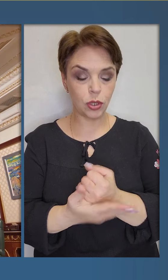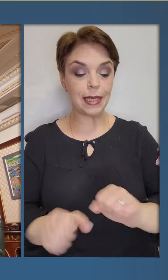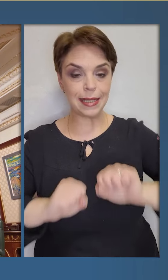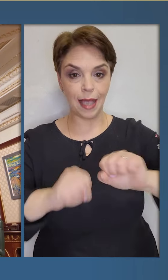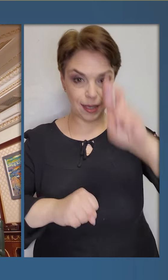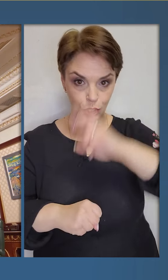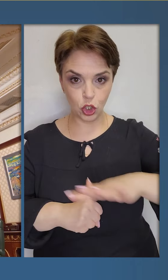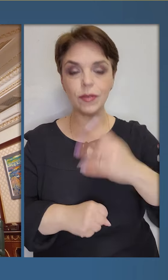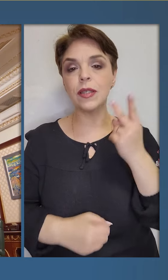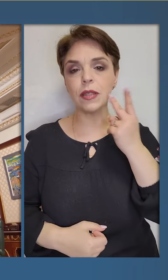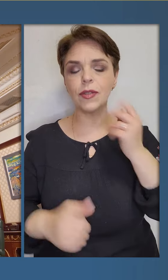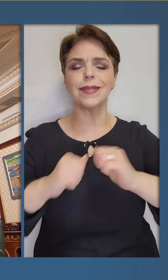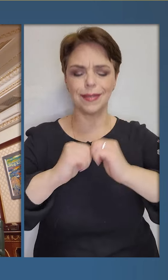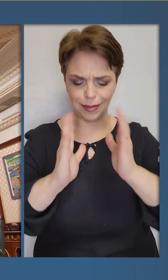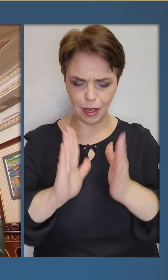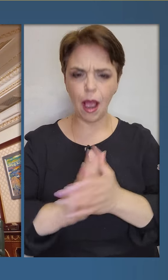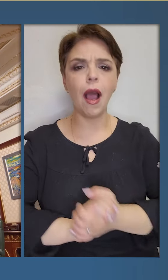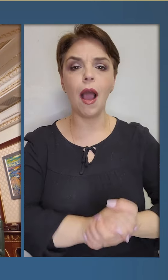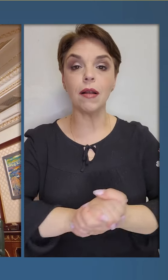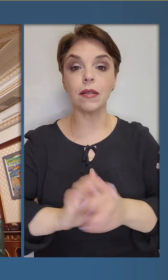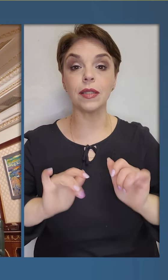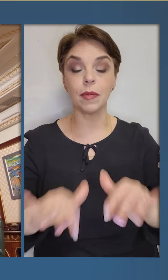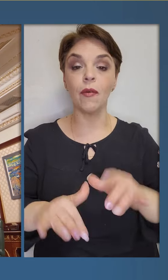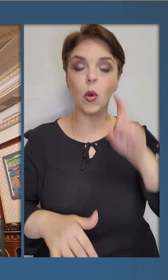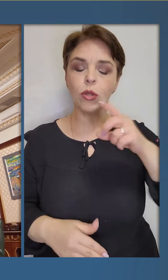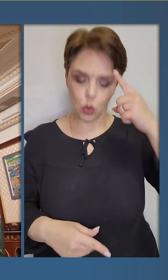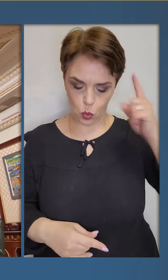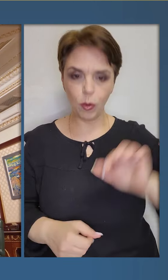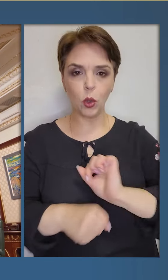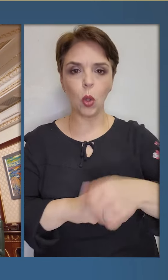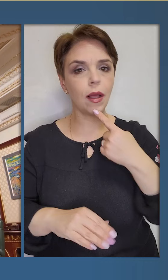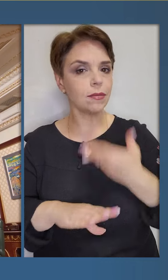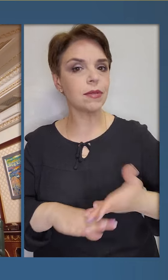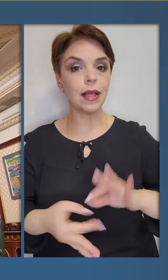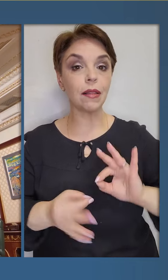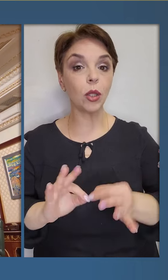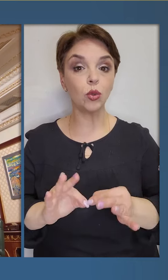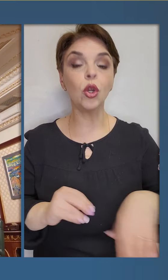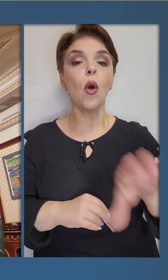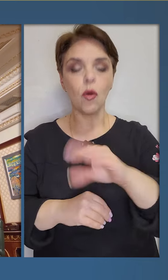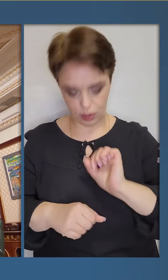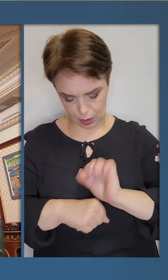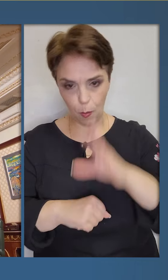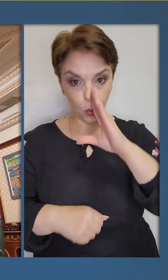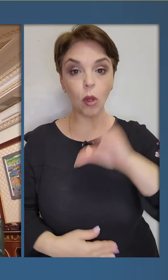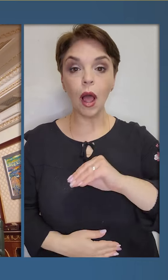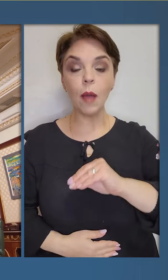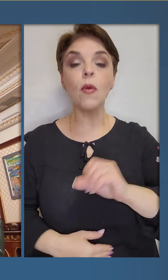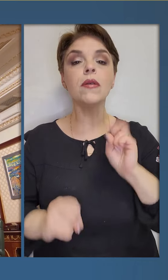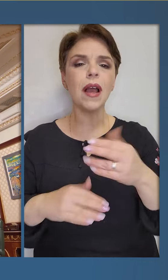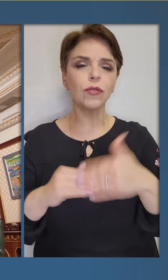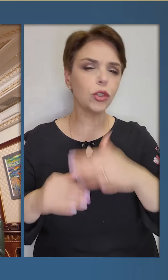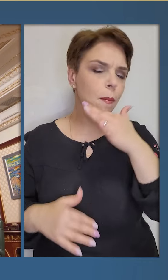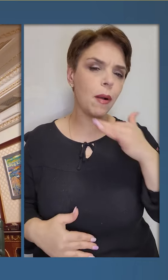успішний захист держави - це завжди загальна справа і українці вміють долати складнощі усе